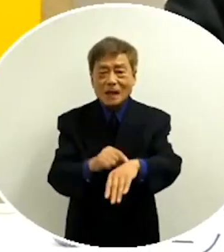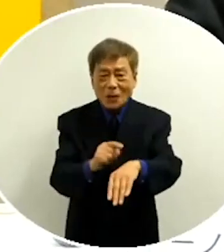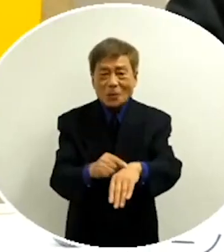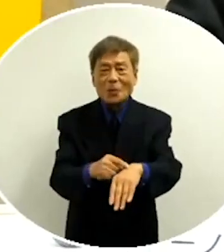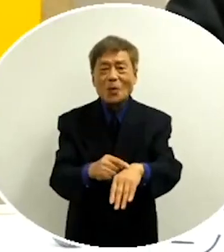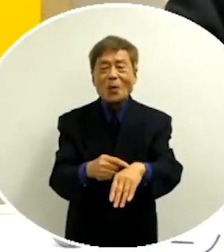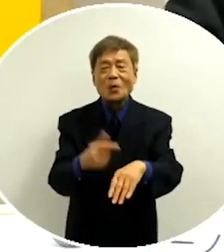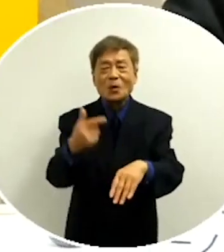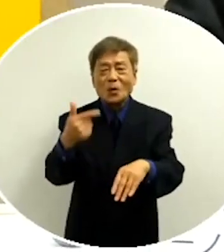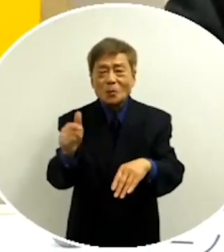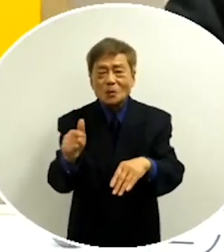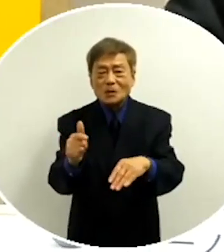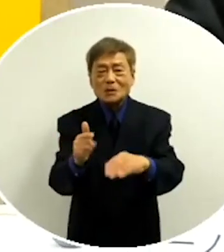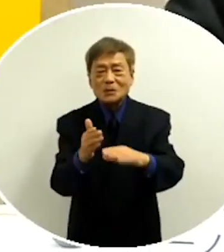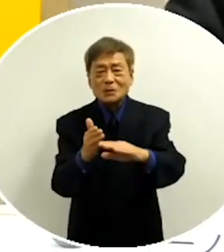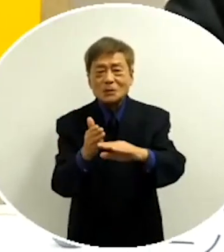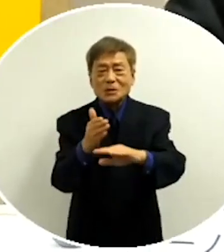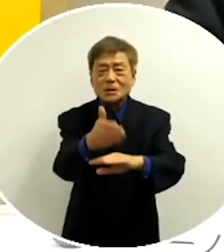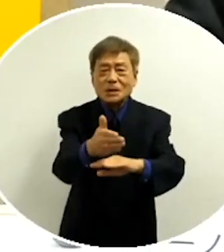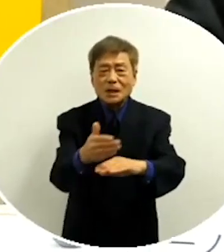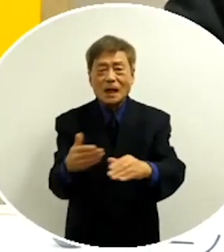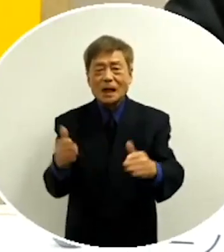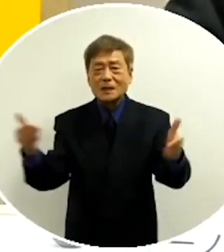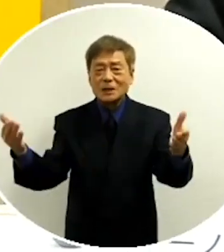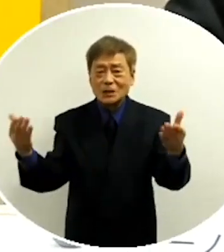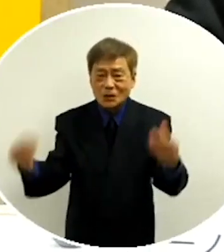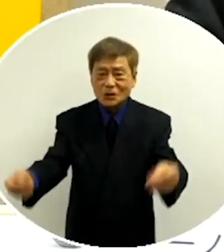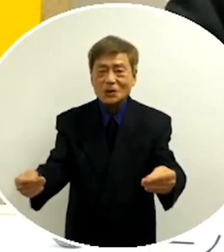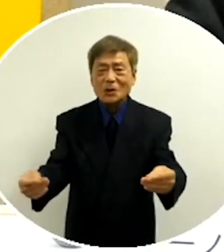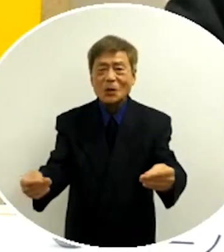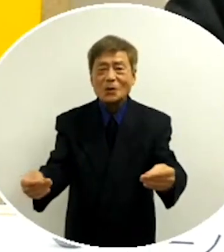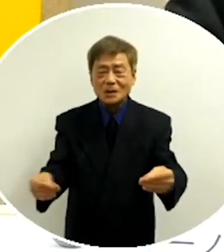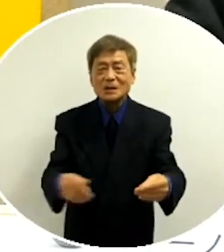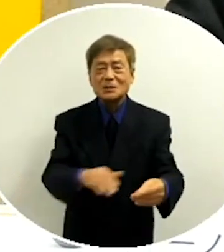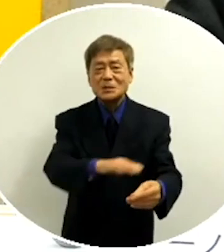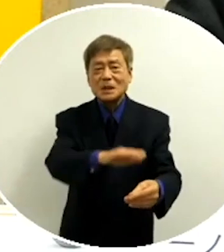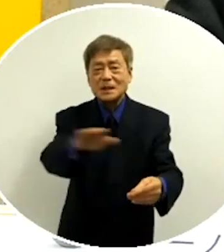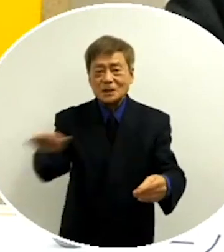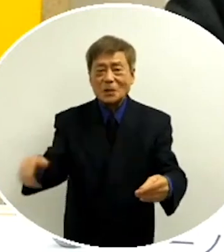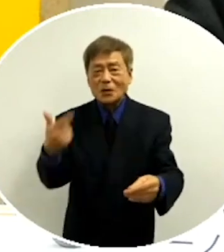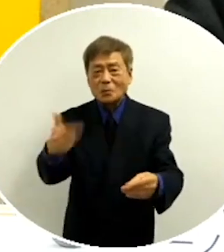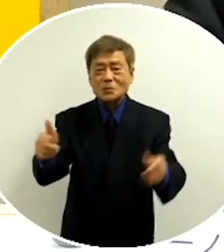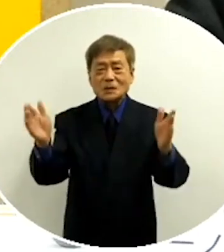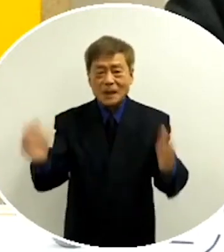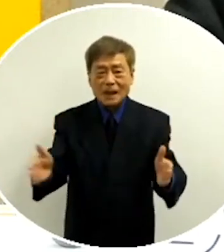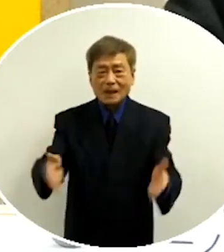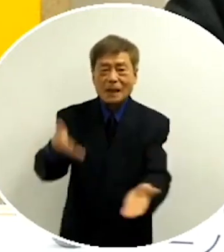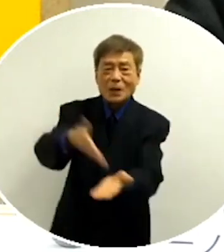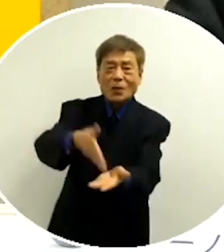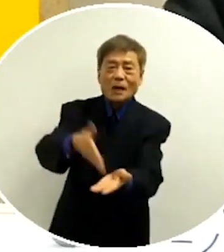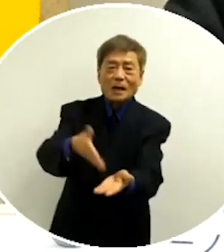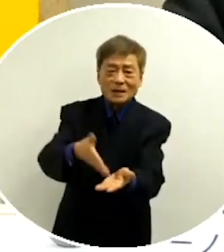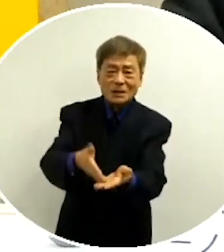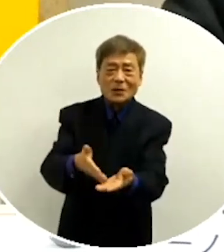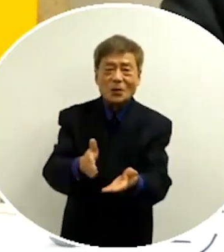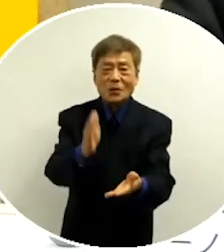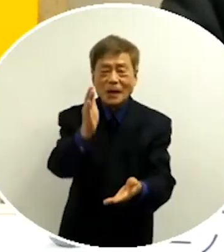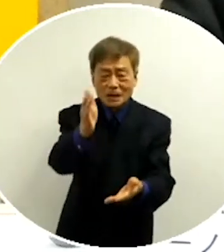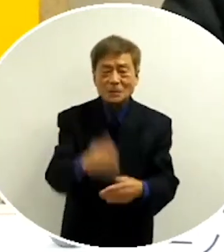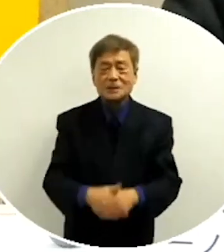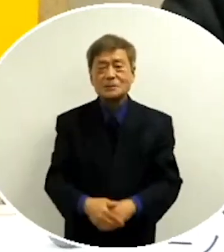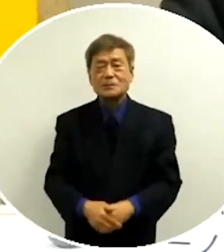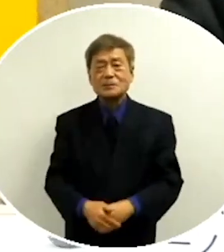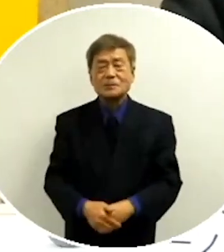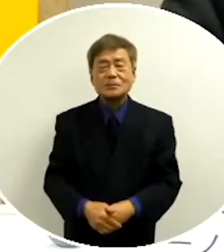6分が経過しましたら終了の暴動を示しますので速やかに発言を終了してください発言集はお